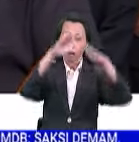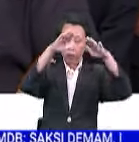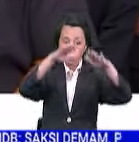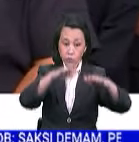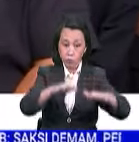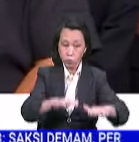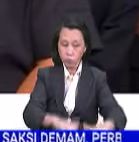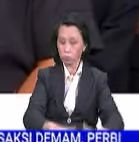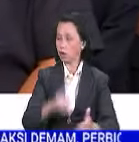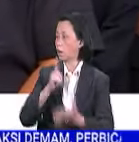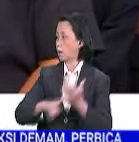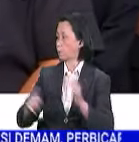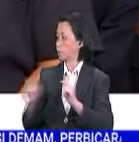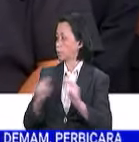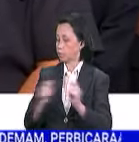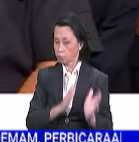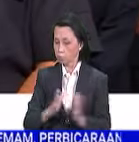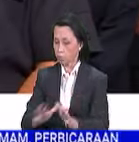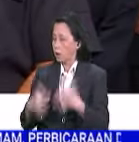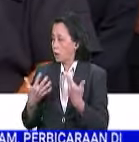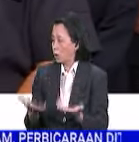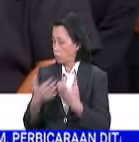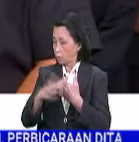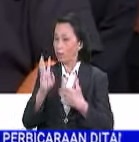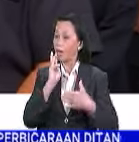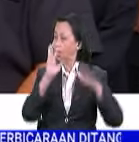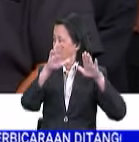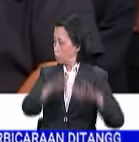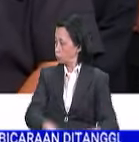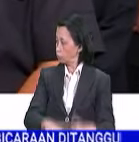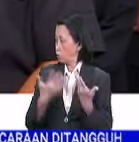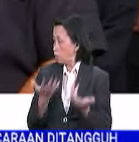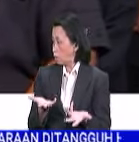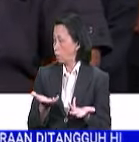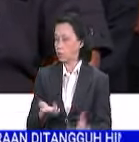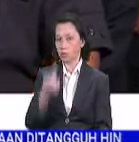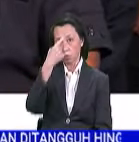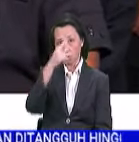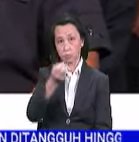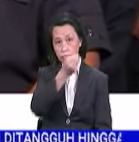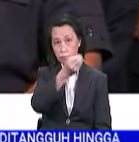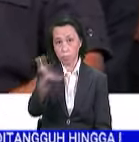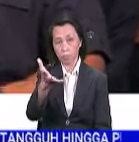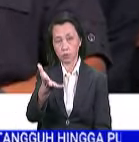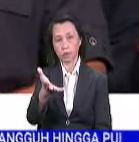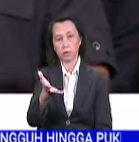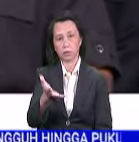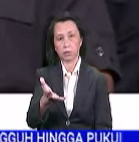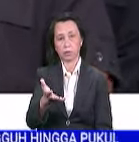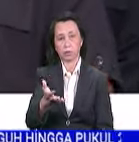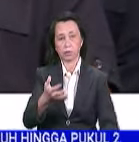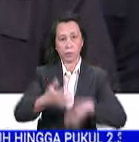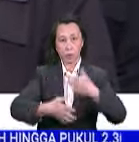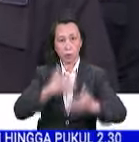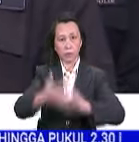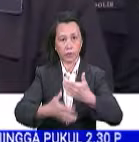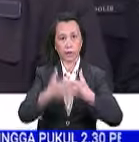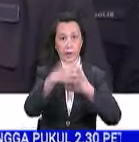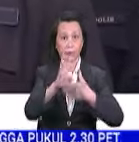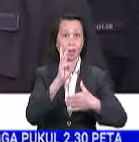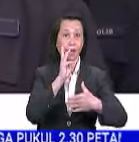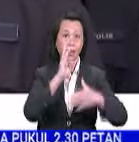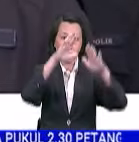apa tindakan atau perancangan pihak polis selepas ini? Untuk makluman juga, sedalam proses pasca